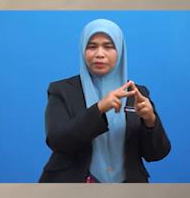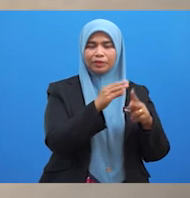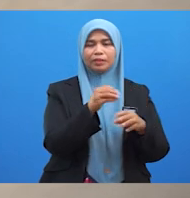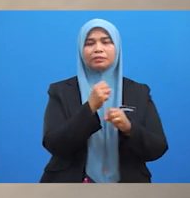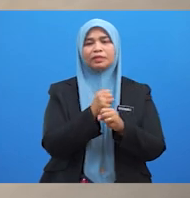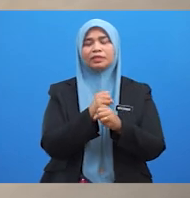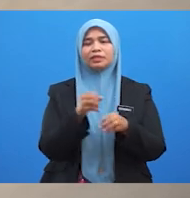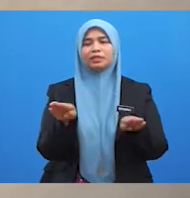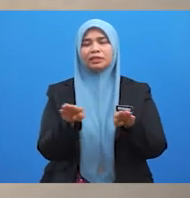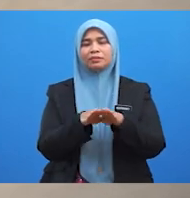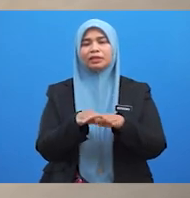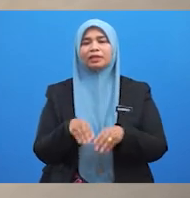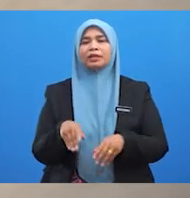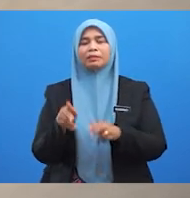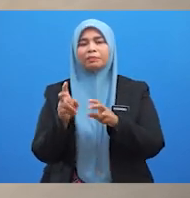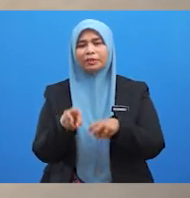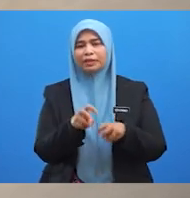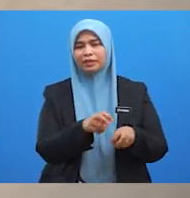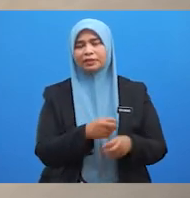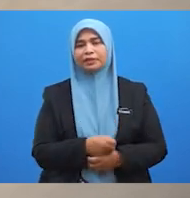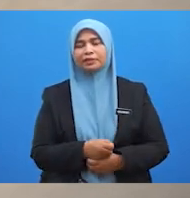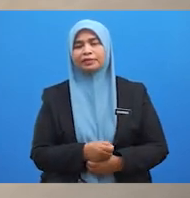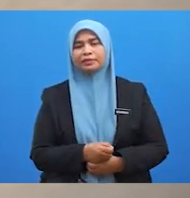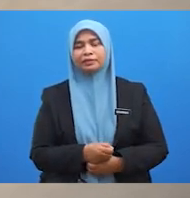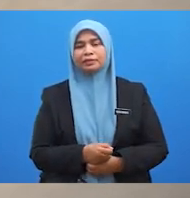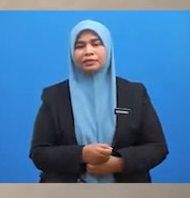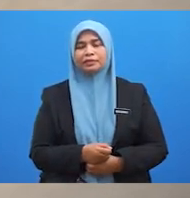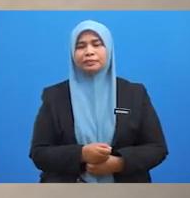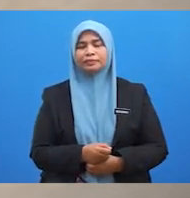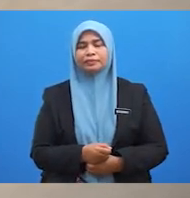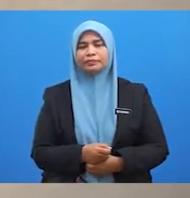bekerja sebagai pekebun atau pesawah padi.